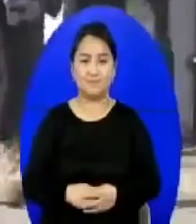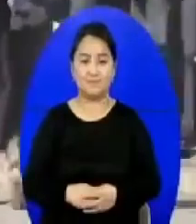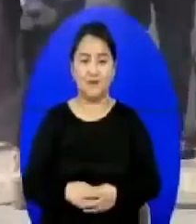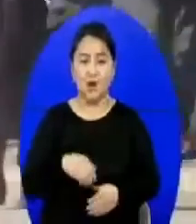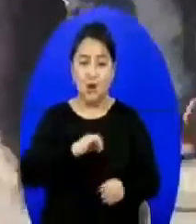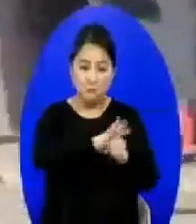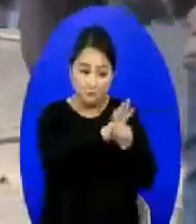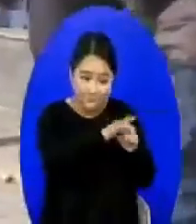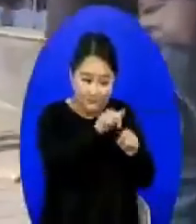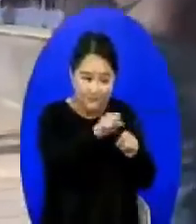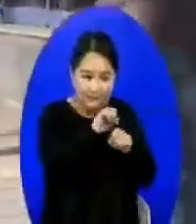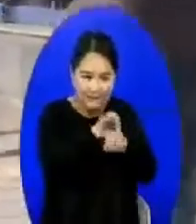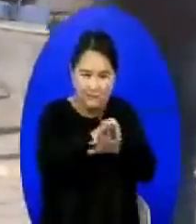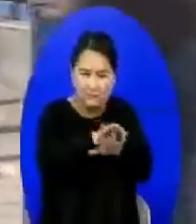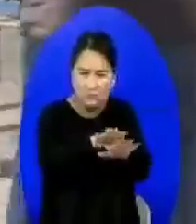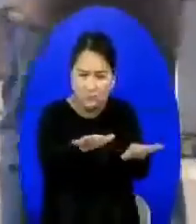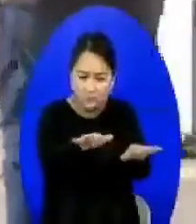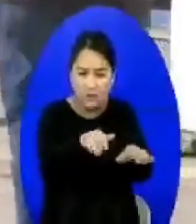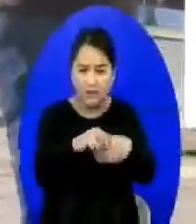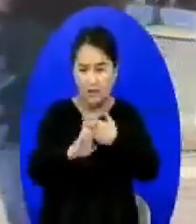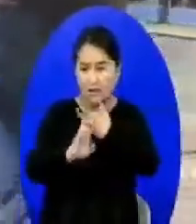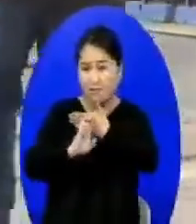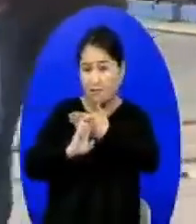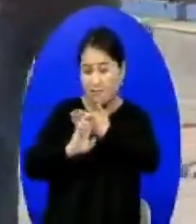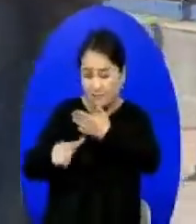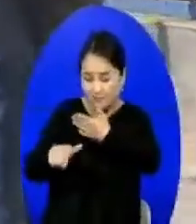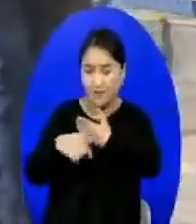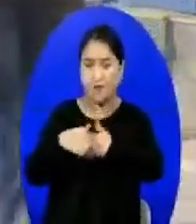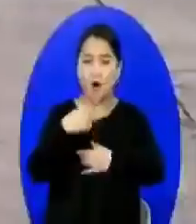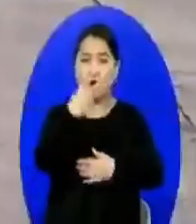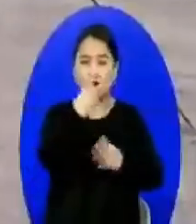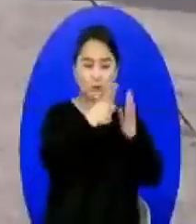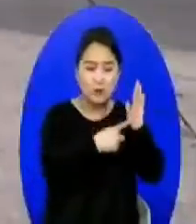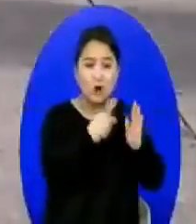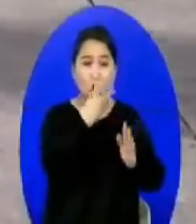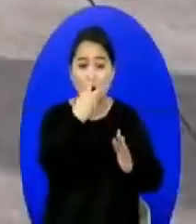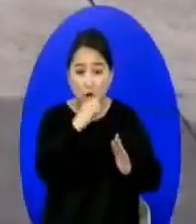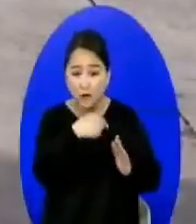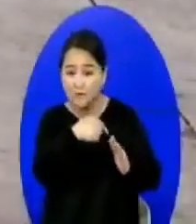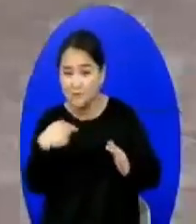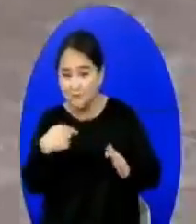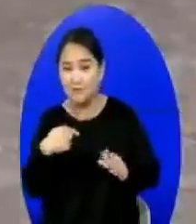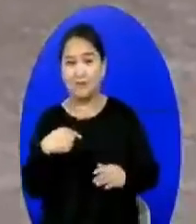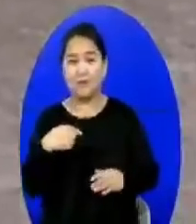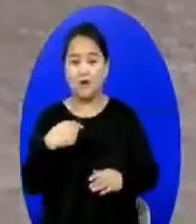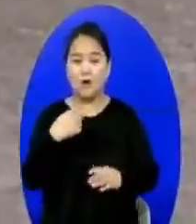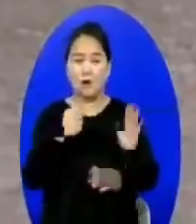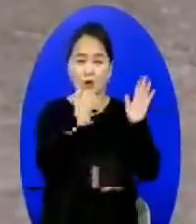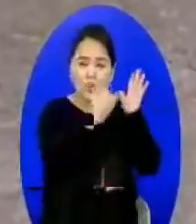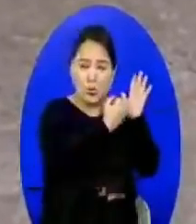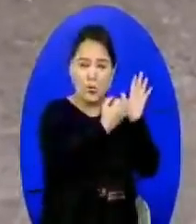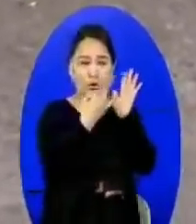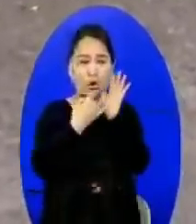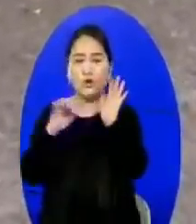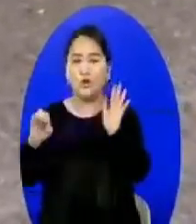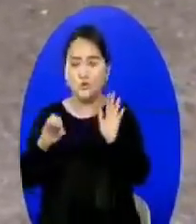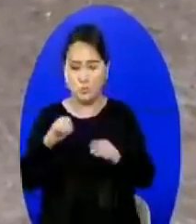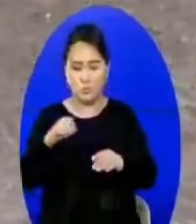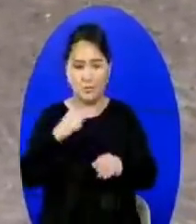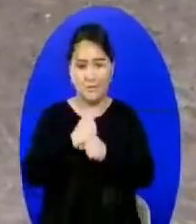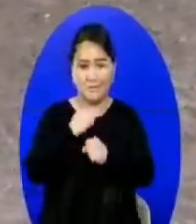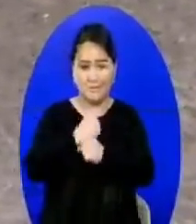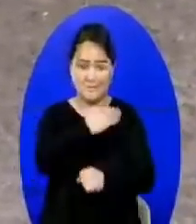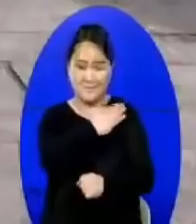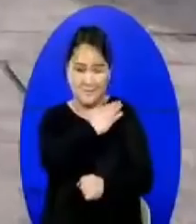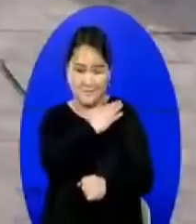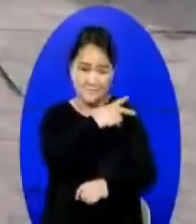Мөн коронавирусын халдвараас сэргийлэх ажлын үрэнд 2-р сарын 20-ноос эхлэн 6700 гаруй албаагч нийтийн эзэмшлийн гудамж талбайд